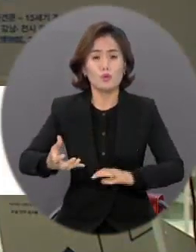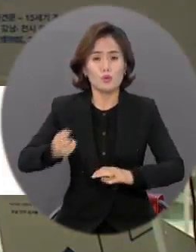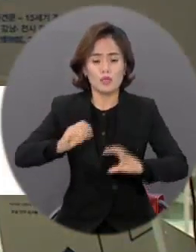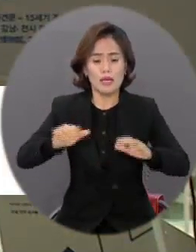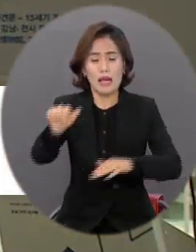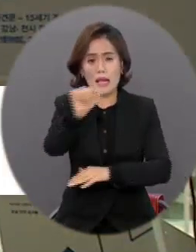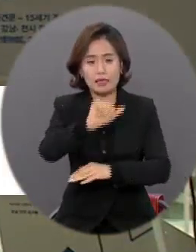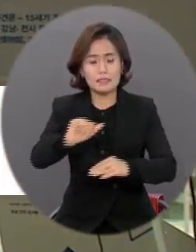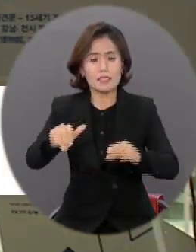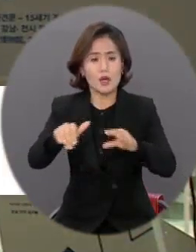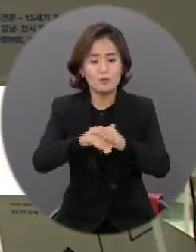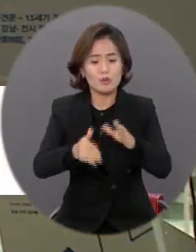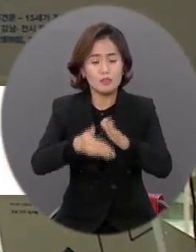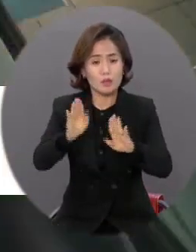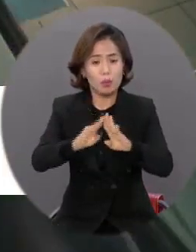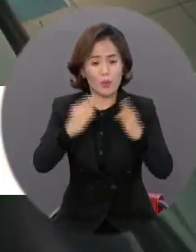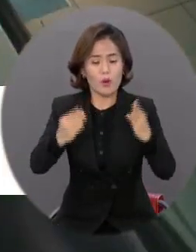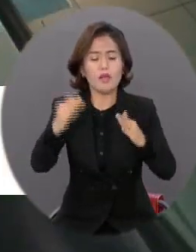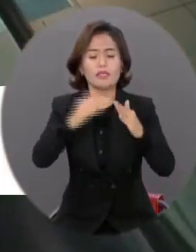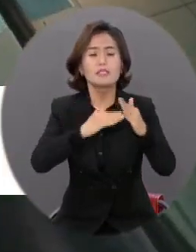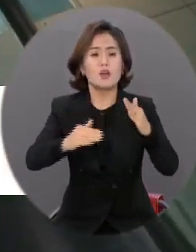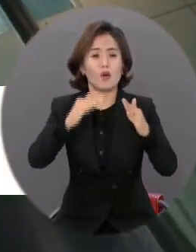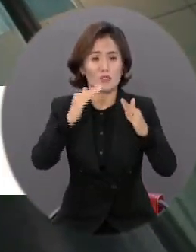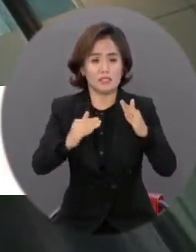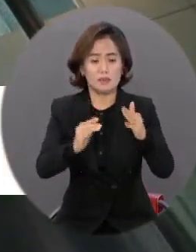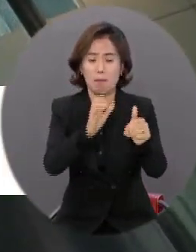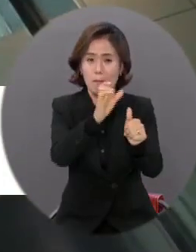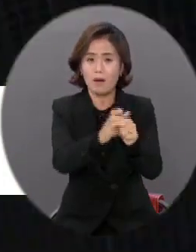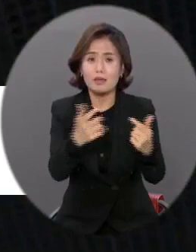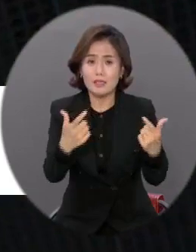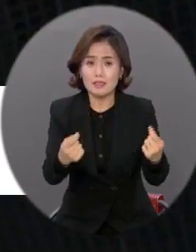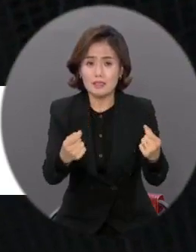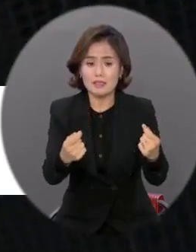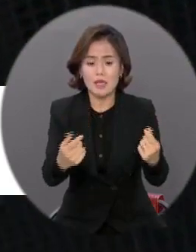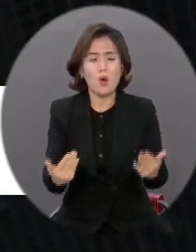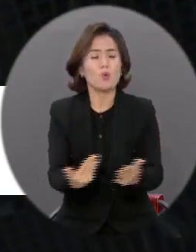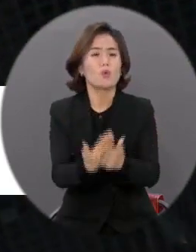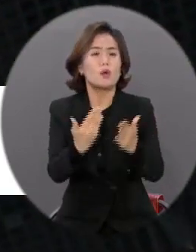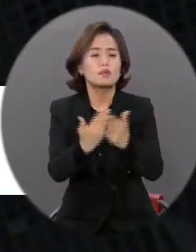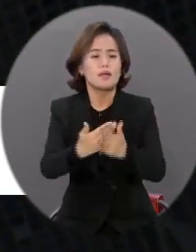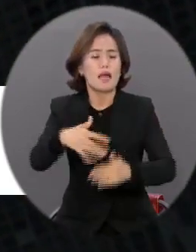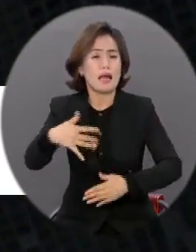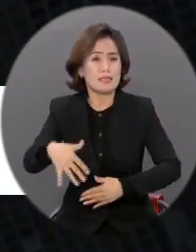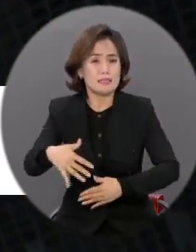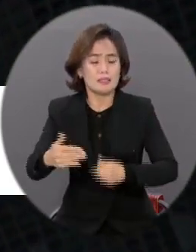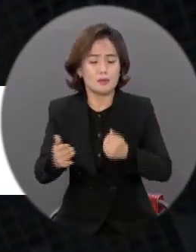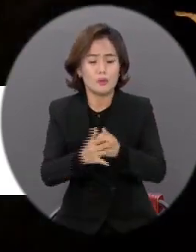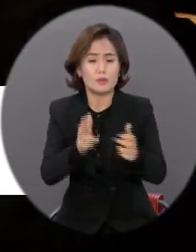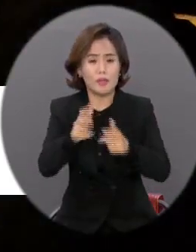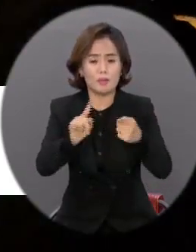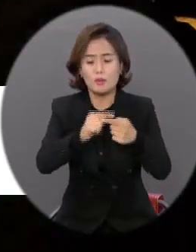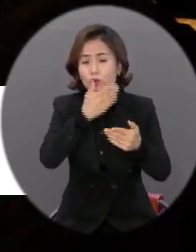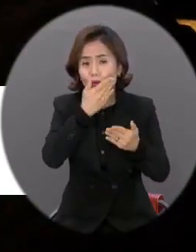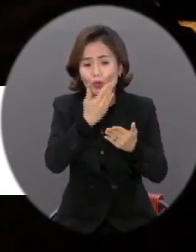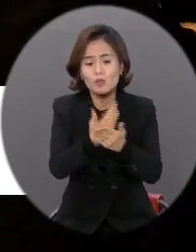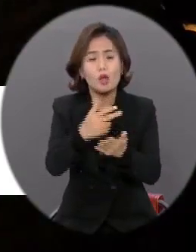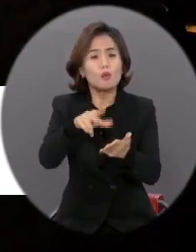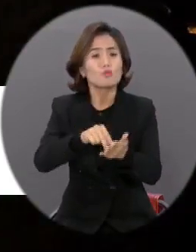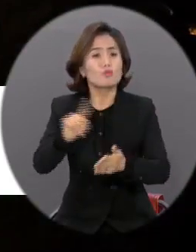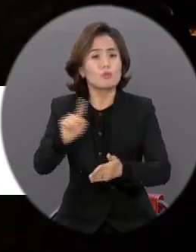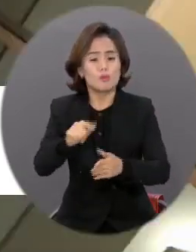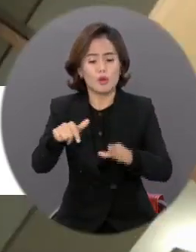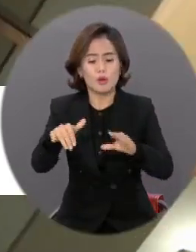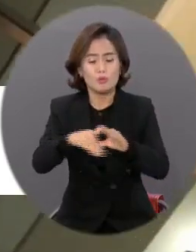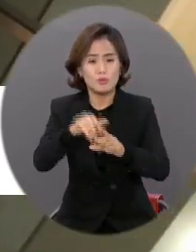문화 전당장이 개관 7년 만에 정식 임명될 만큼 전당 활성화가 아직 요원하고 사업의 핵심 과제 중